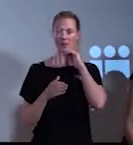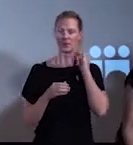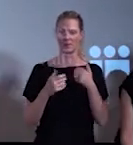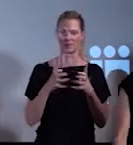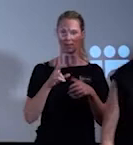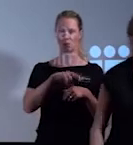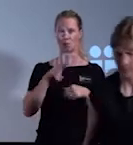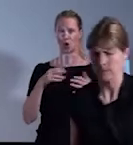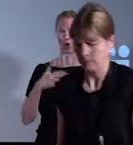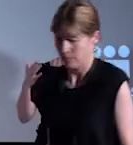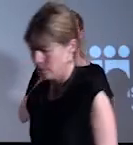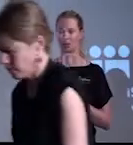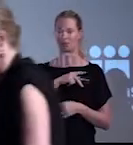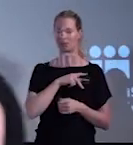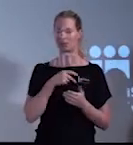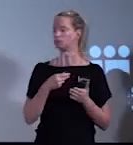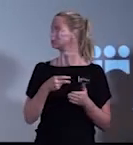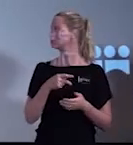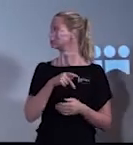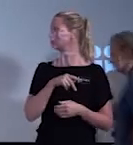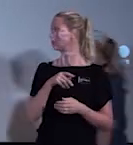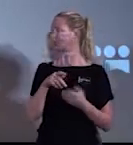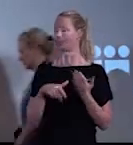högsta biljettpriset i världen. Jag kan inte alla och, våra